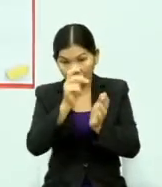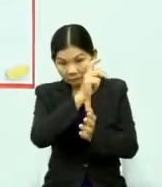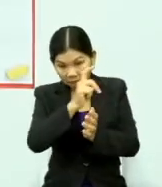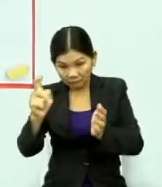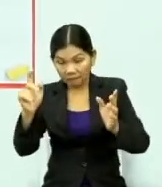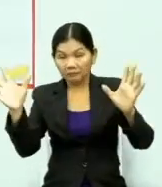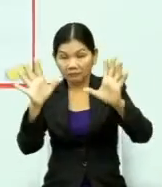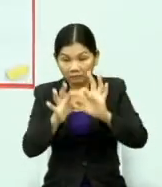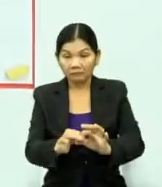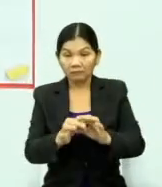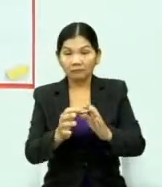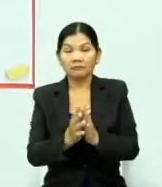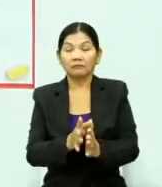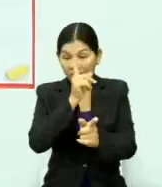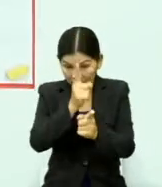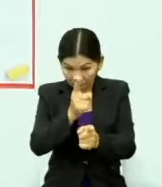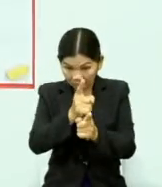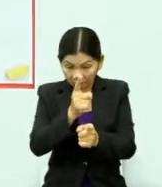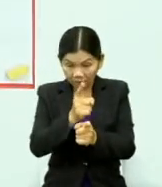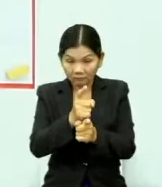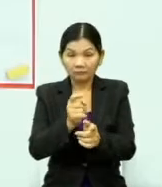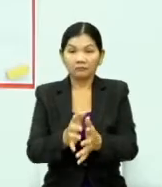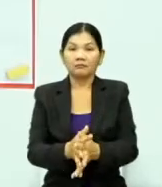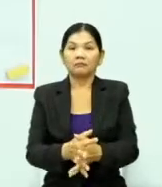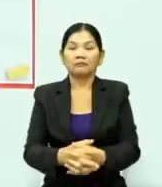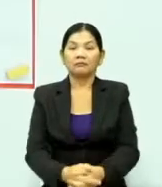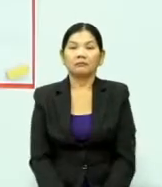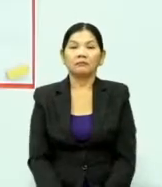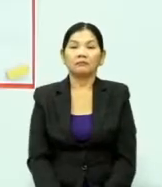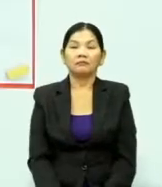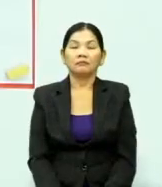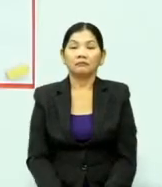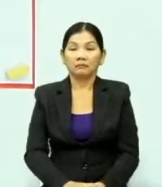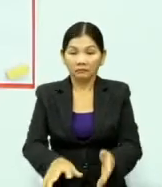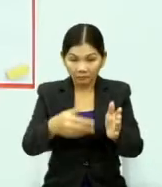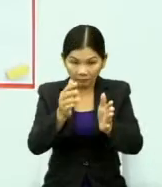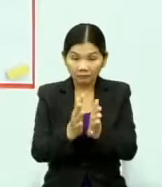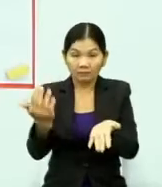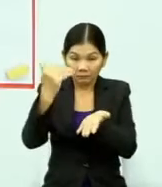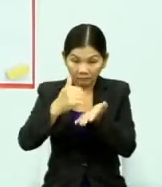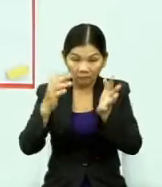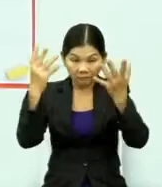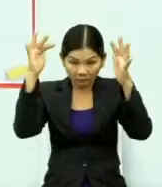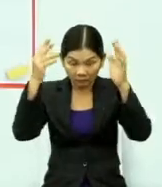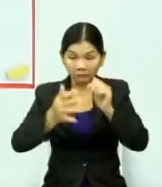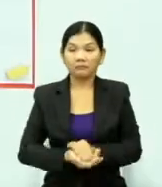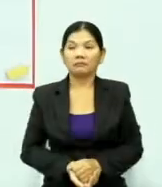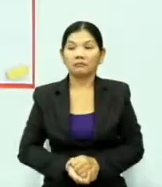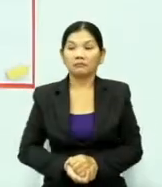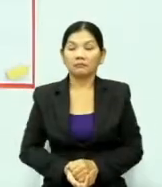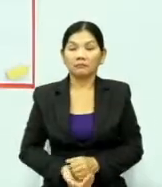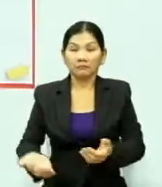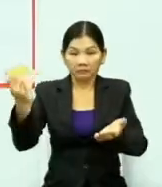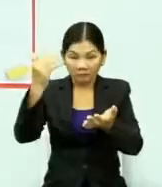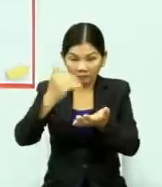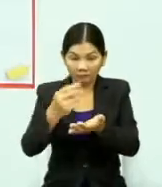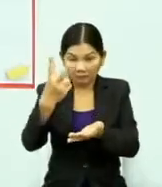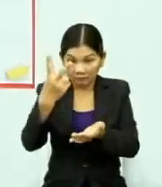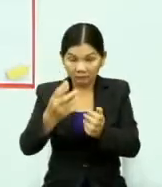chọp rục hiệp tờ năng biết bàn trâm ban trầm trời cha ọc cốn chạy đây một đòn cốn bị